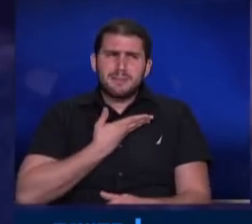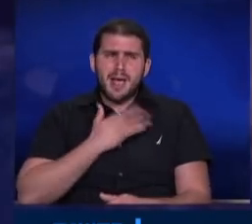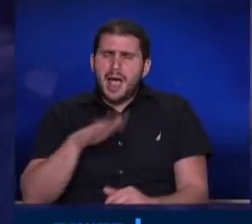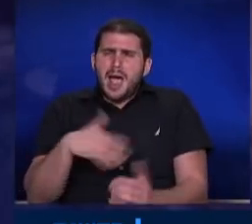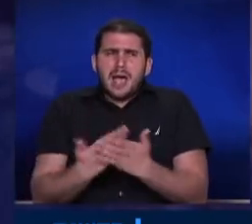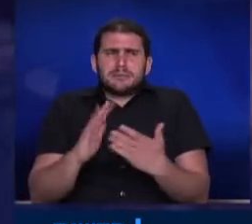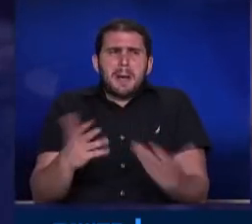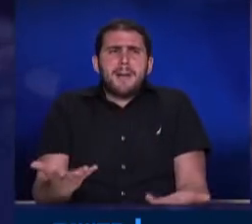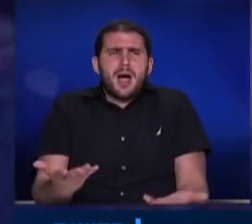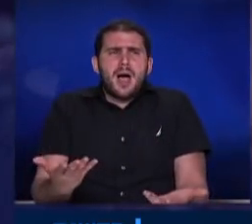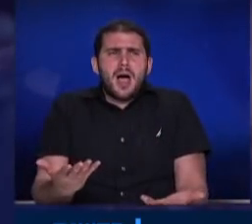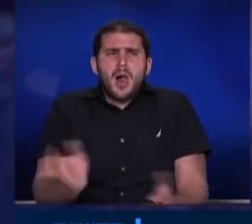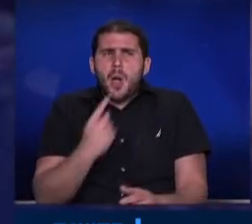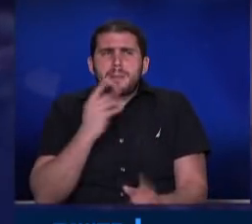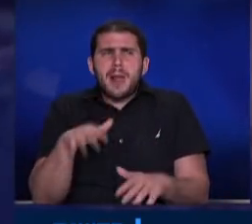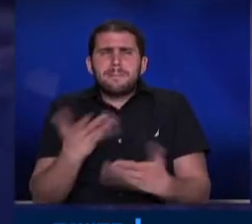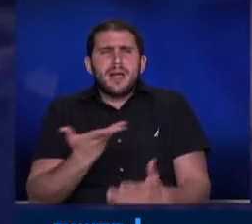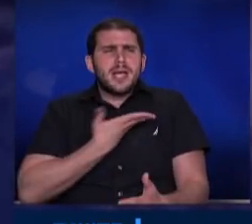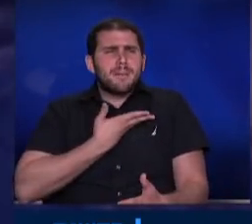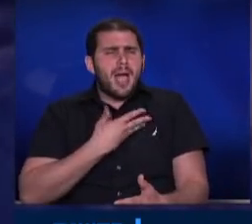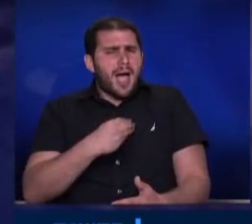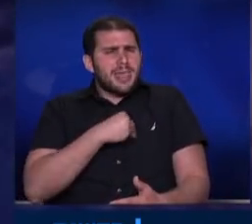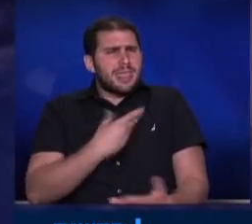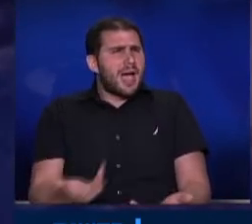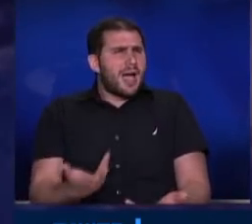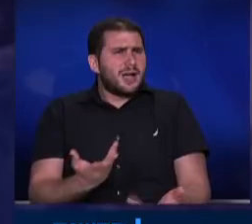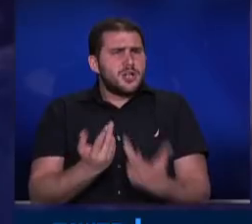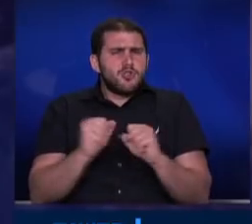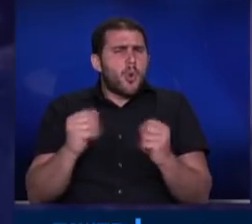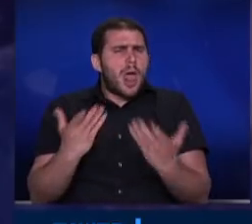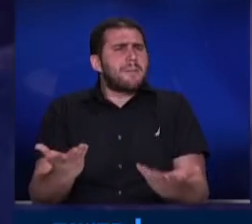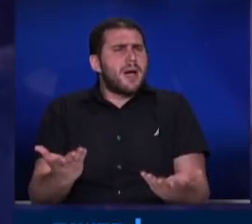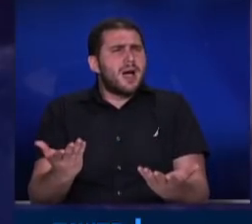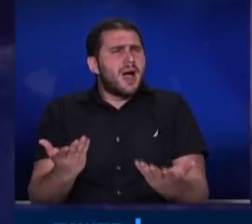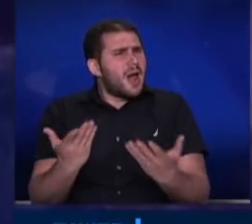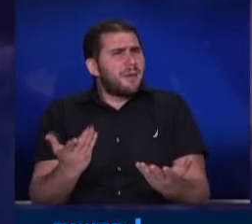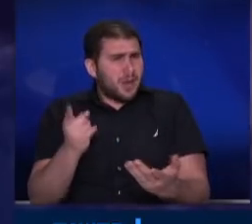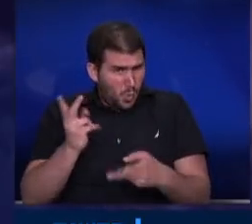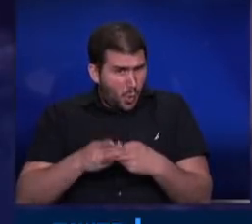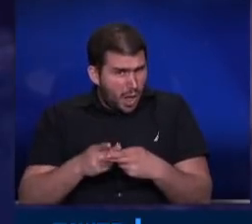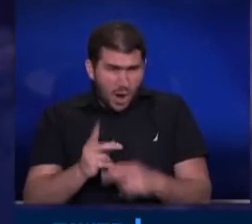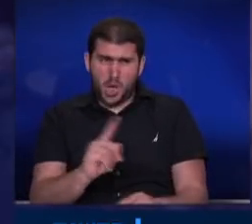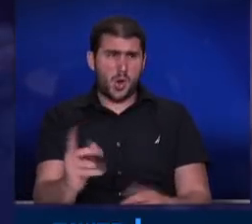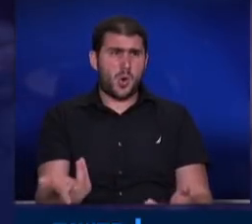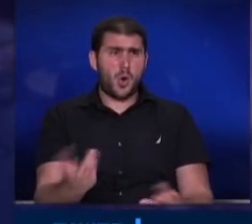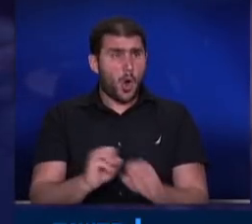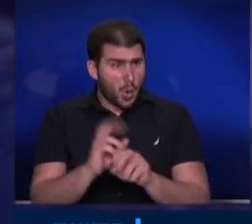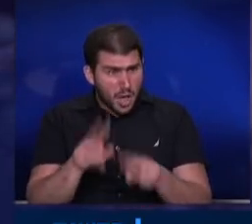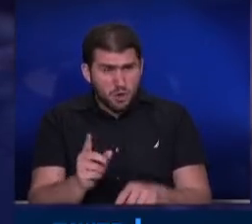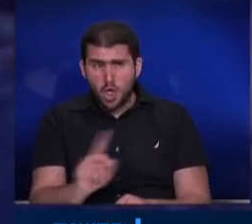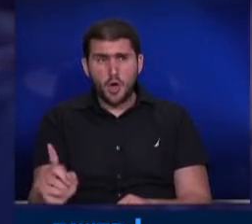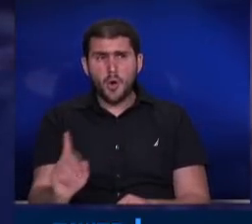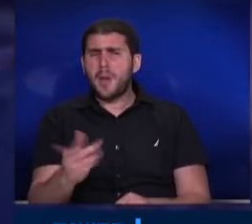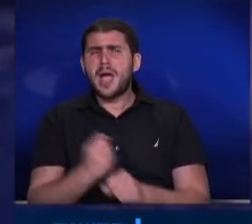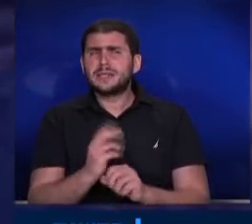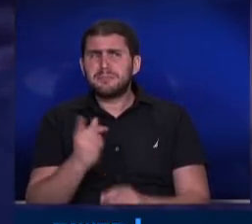על סמך מה. לא אומרים על מה היא קיבלת, חנינה. למה שחררו אותה? למה? יכולה? לא. יש לה קרורה? לא.